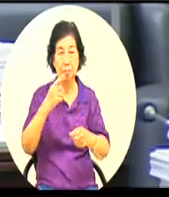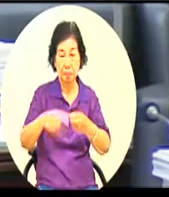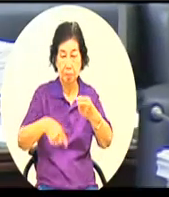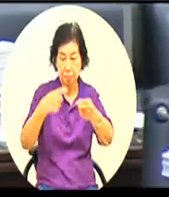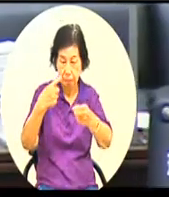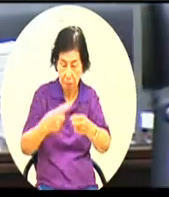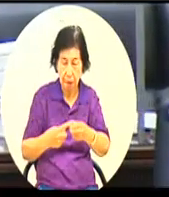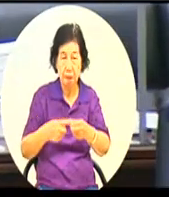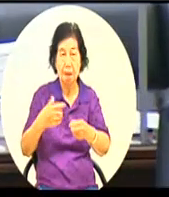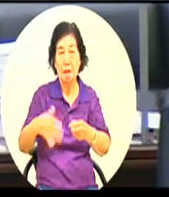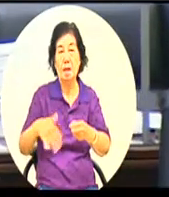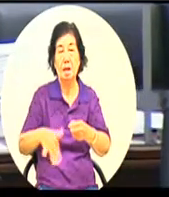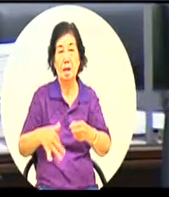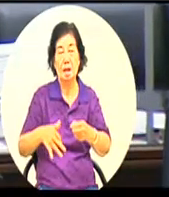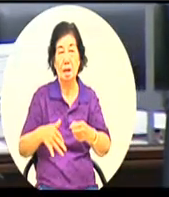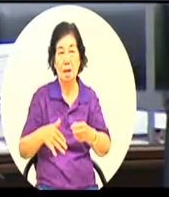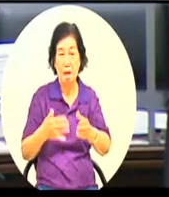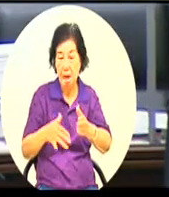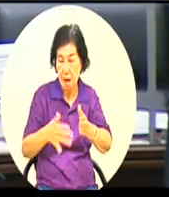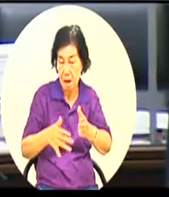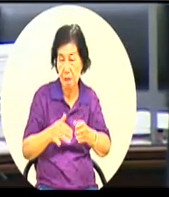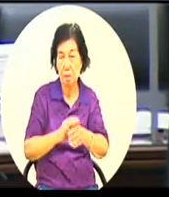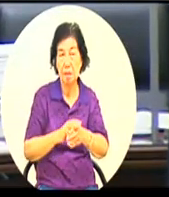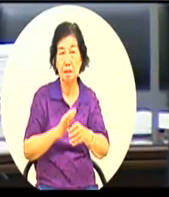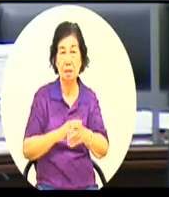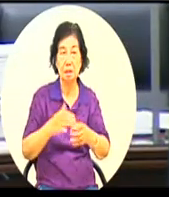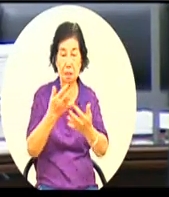网络民调剩18%，